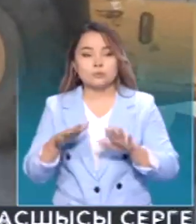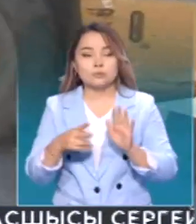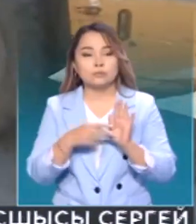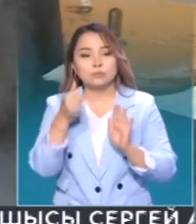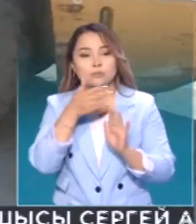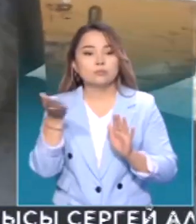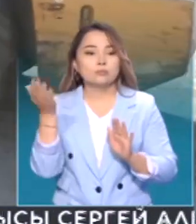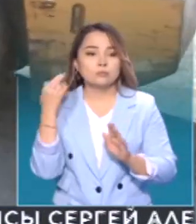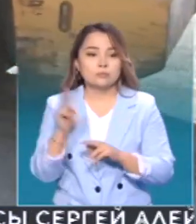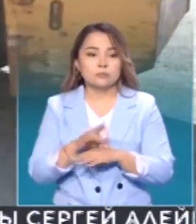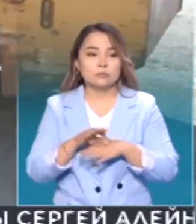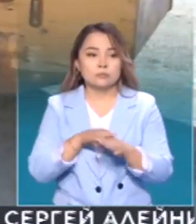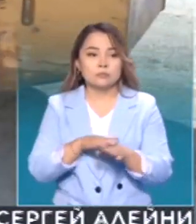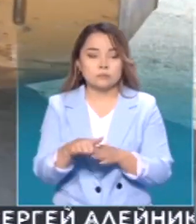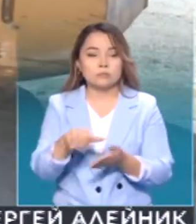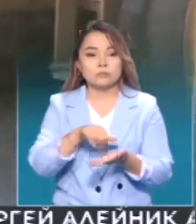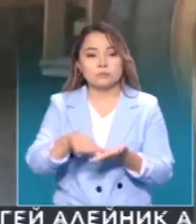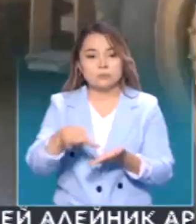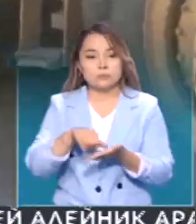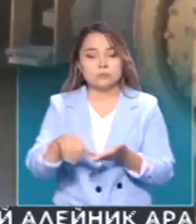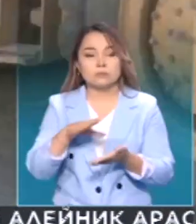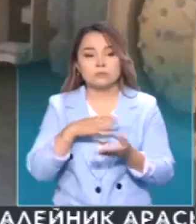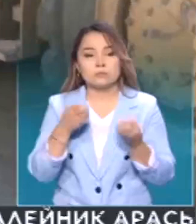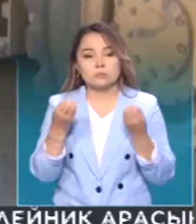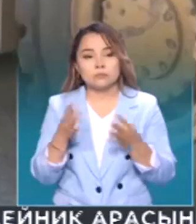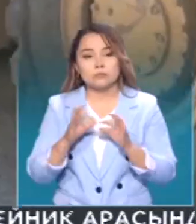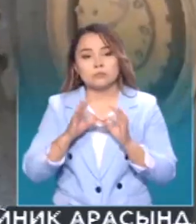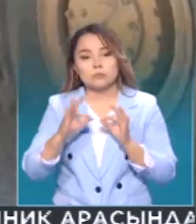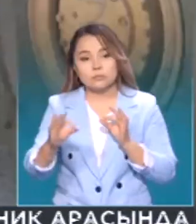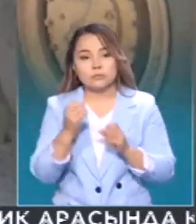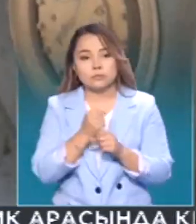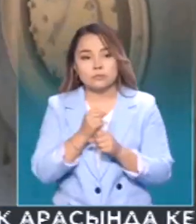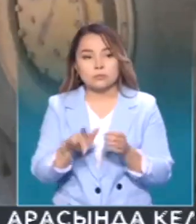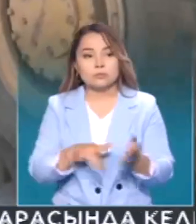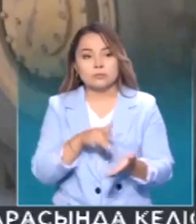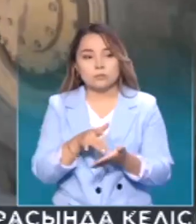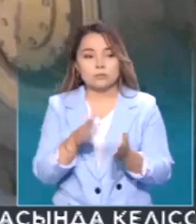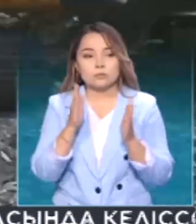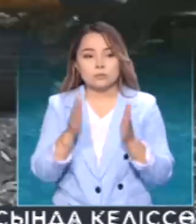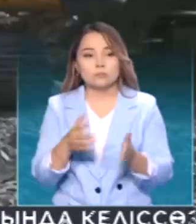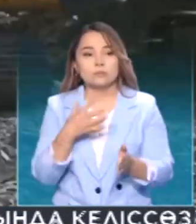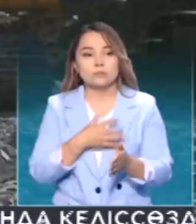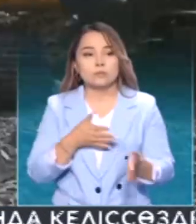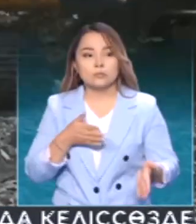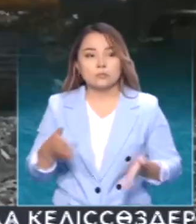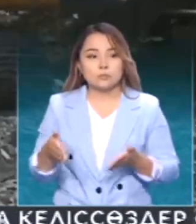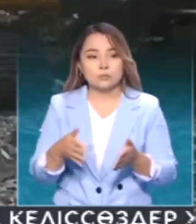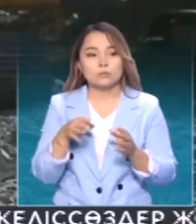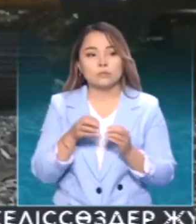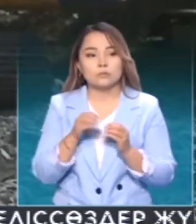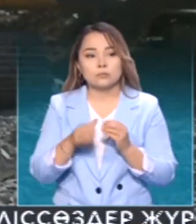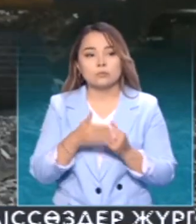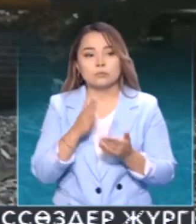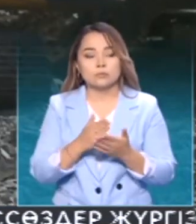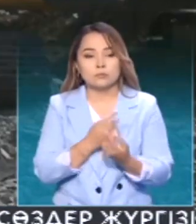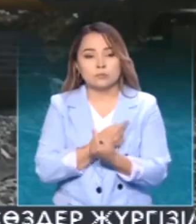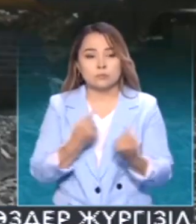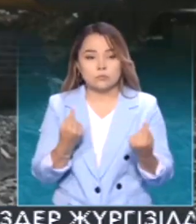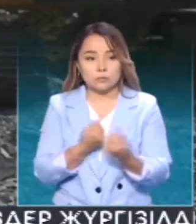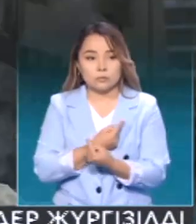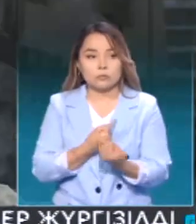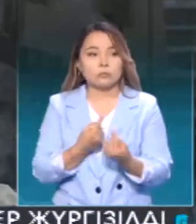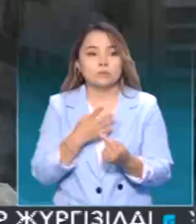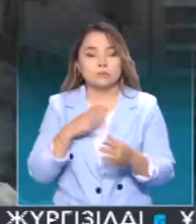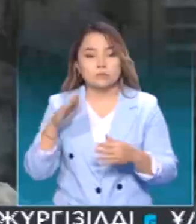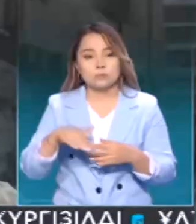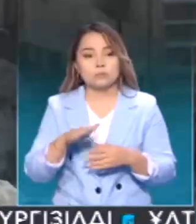жөндеген. Ол кезде тек бетіне ғана жұқа етіп асфальт төсей салған. Бұл қаланың орталығына апаратын маңызды күре жол. Тәулігіне 10 мың көлік өтеді. Ескі жолдың